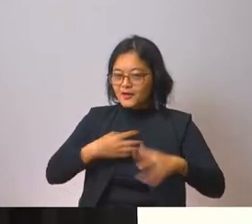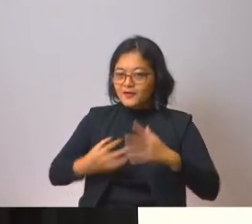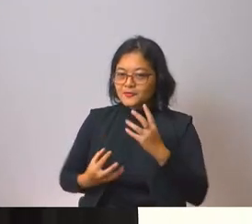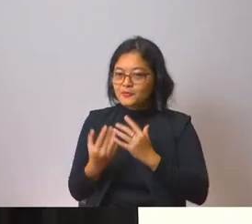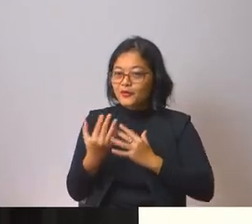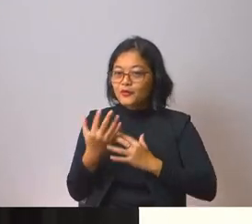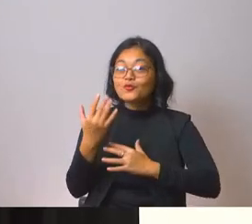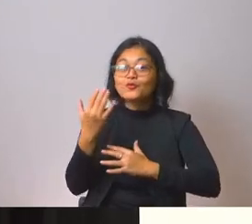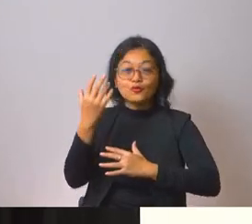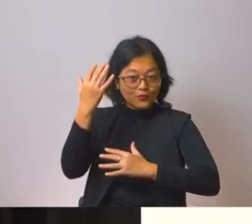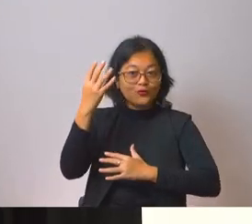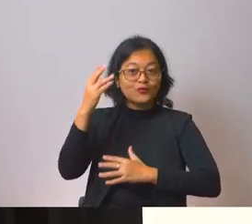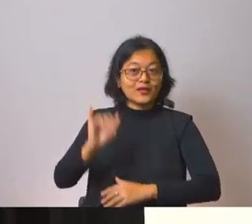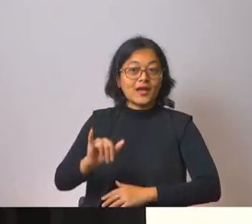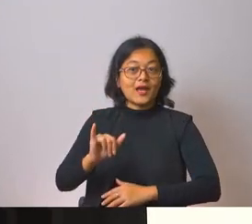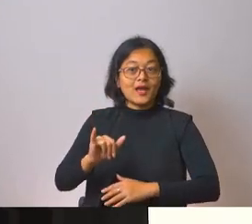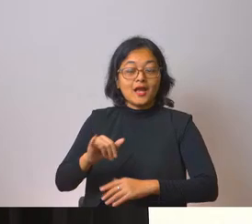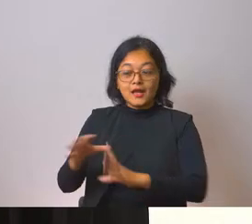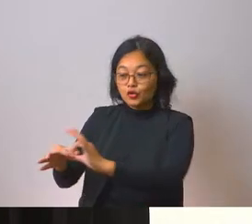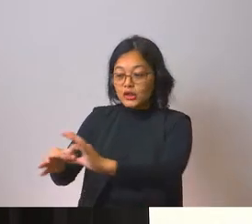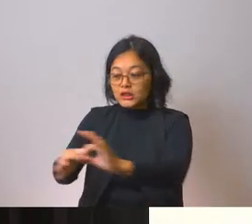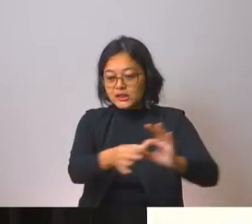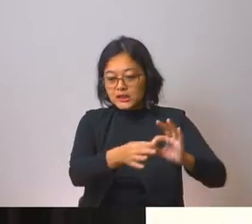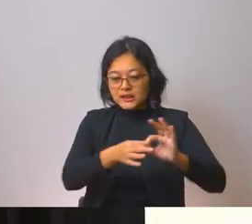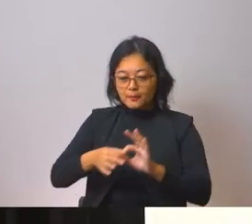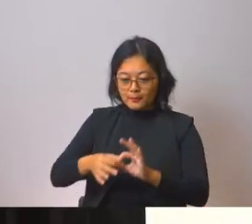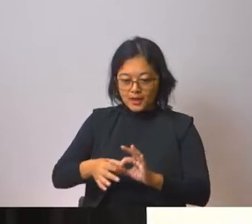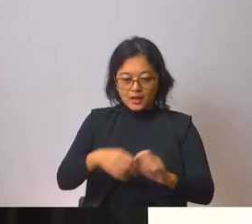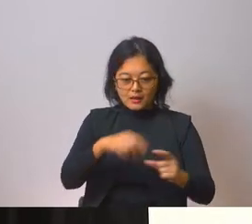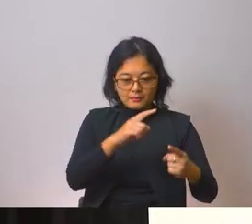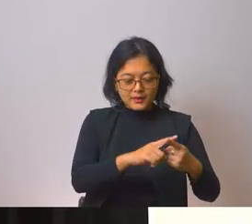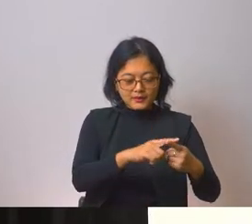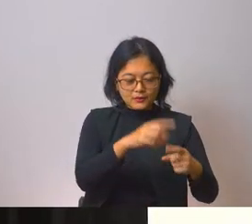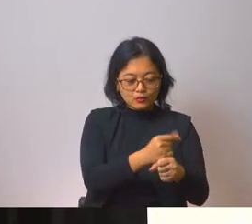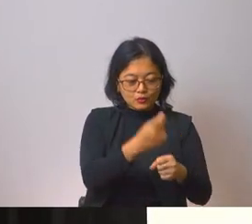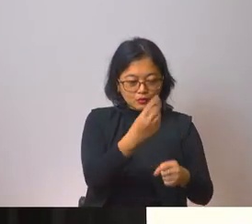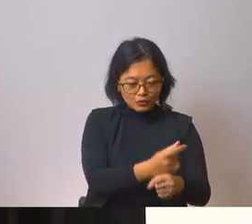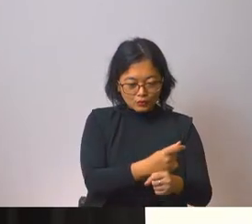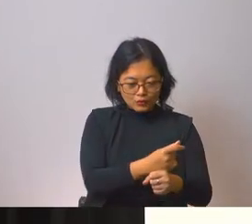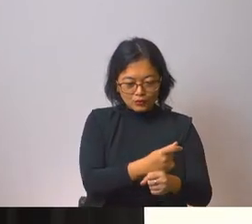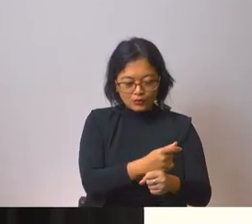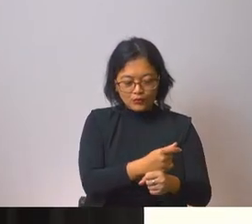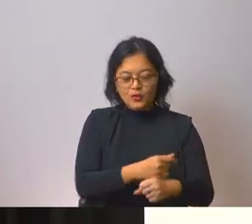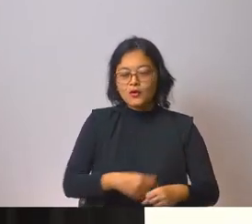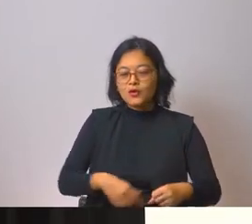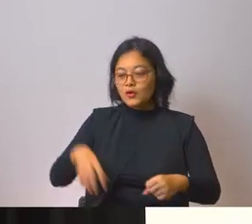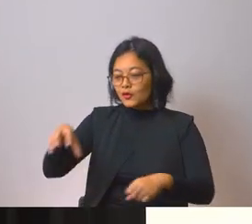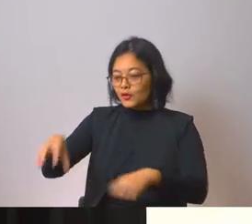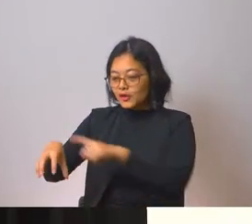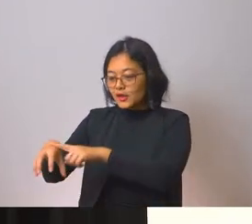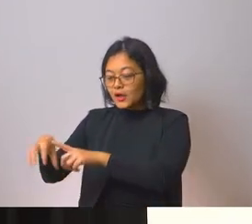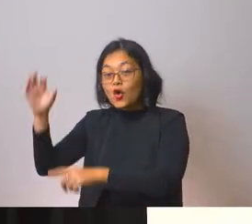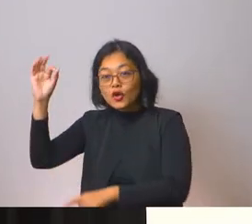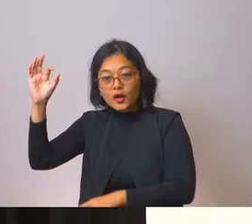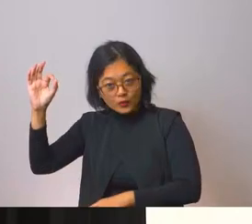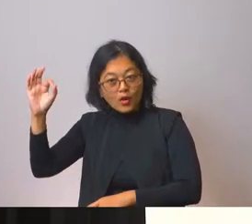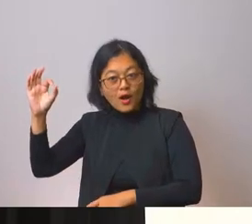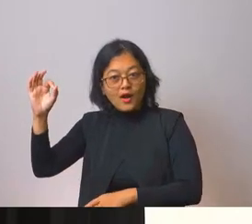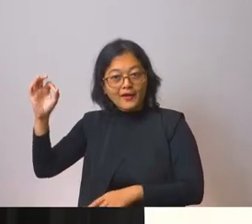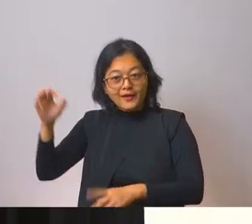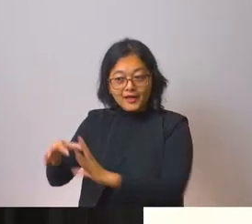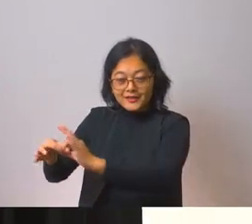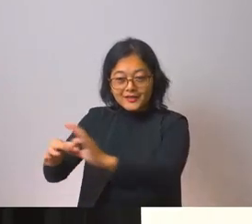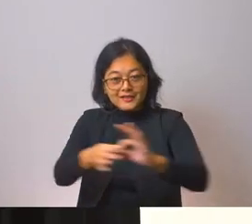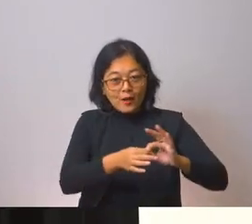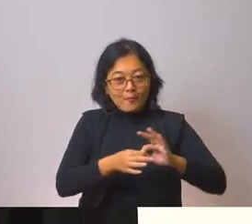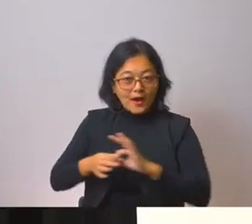Mateto, sekolah minggu, dan juga orang tua dan keluarga gitu ya. Gitu, tapi kadang-kadang misalnya ada satu contoh gitu ya, dulu waktu kami